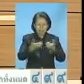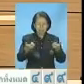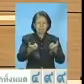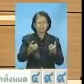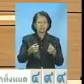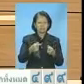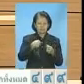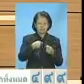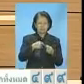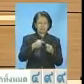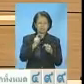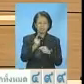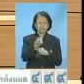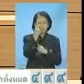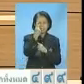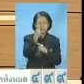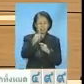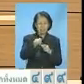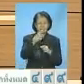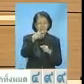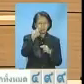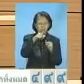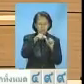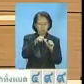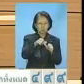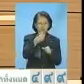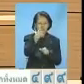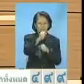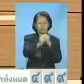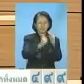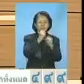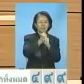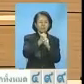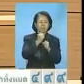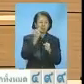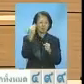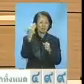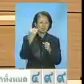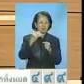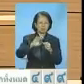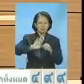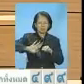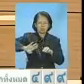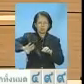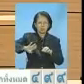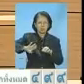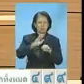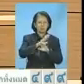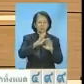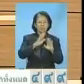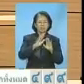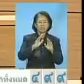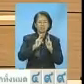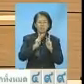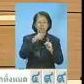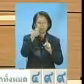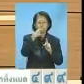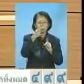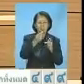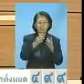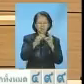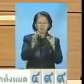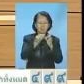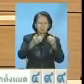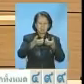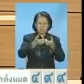มอยู่มา10กว่าปีเมื่อก่อนคนในซีกทางขวามือผมเนี่ยไม่กล้าพูดเรื่องแบ่งแยกดินแด